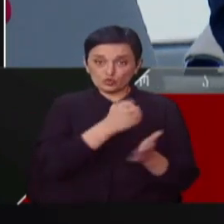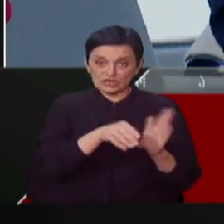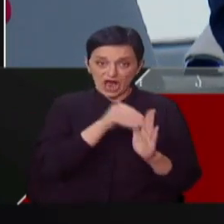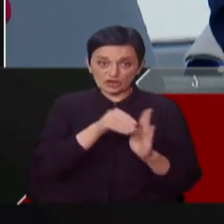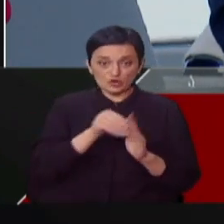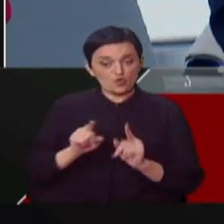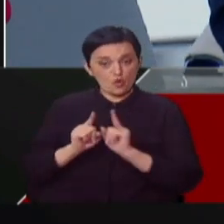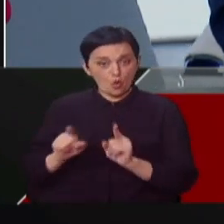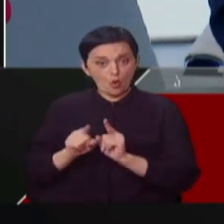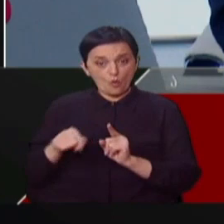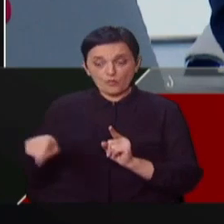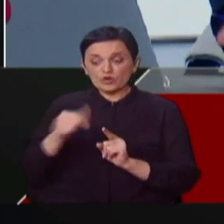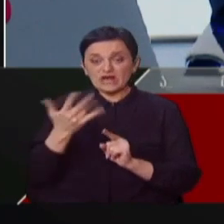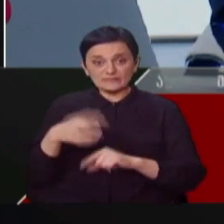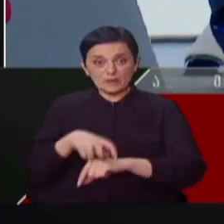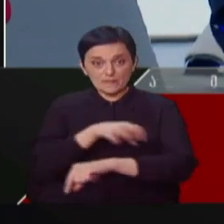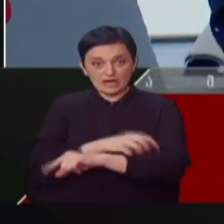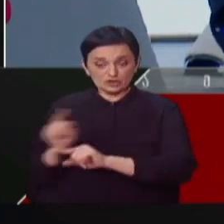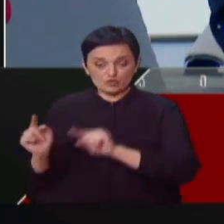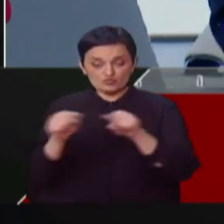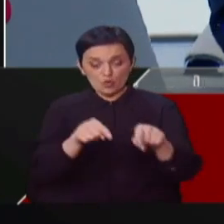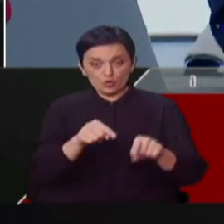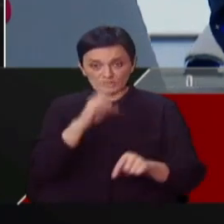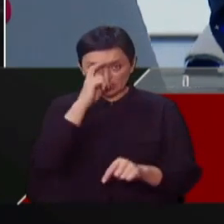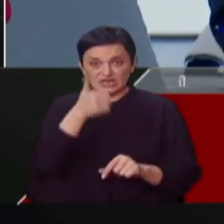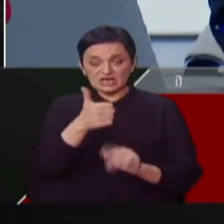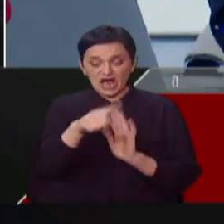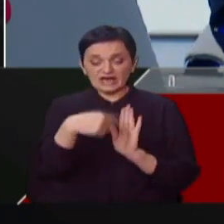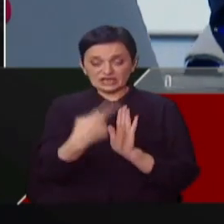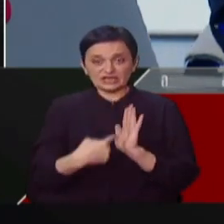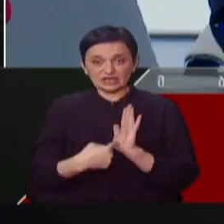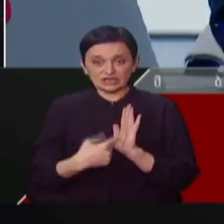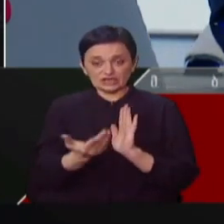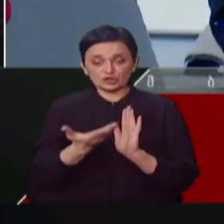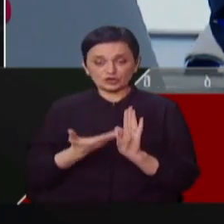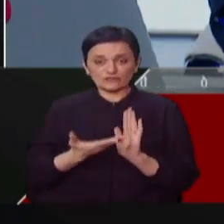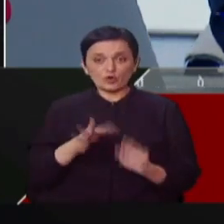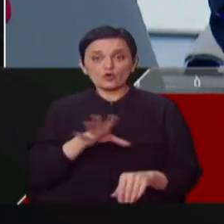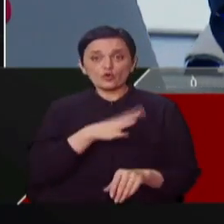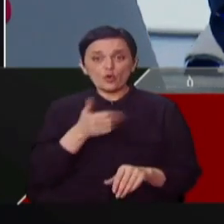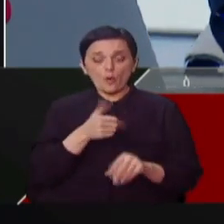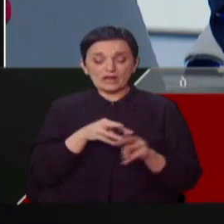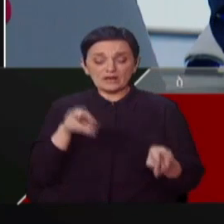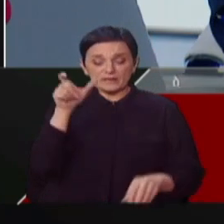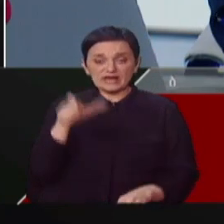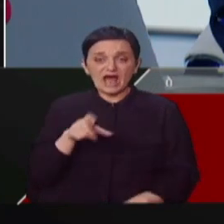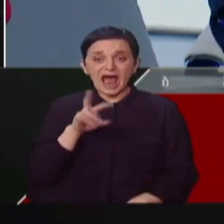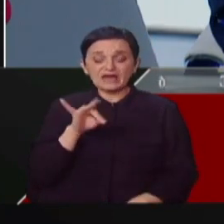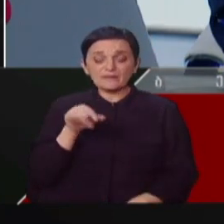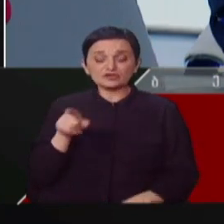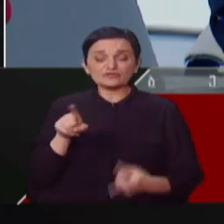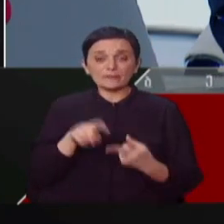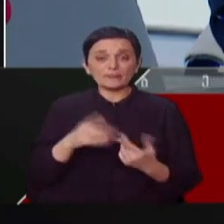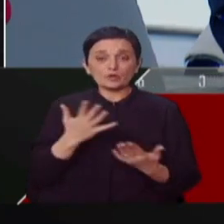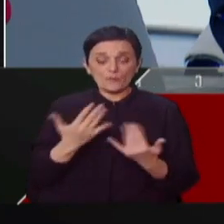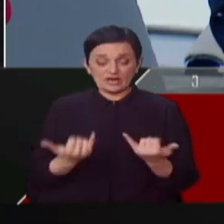და ოპოზიციაშიც რამდენიმე პარტია მოდის ხელისუფლებაში? ძალიან კარგი კითხვა დასვით ყოფილი პრემიერ-მინისტრზე ირაკლი ღარიბაშვილთან დაკავშირებით,